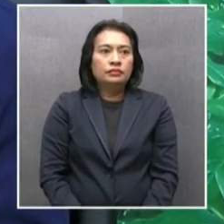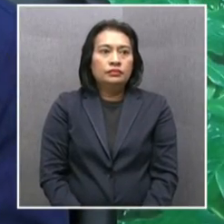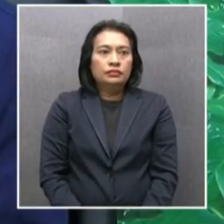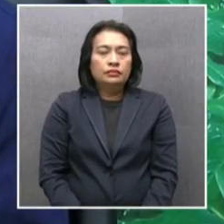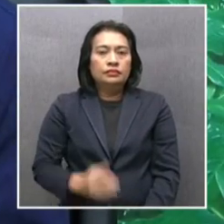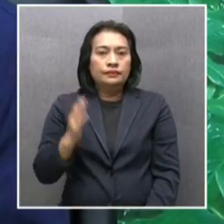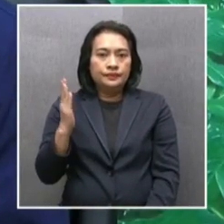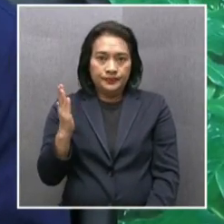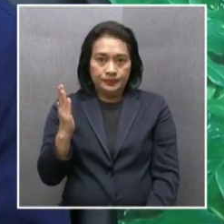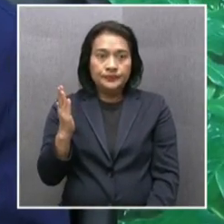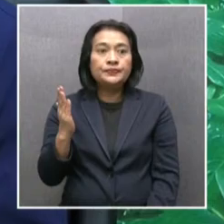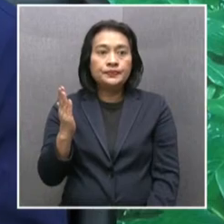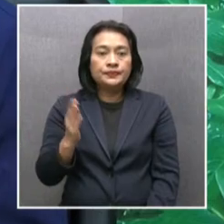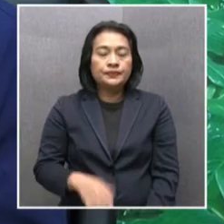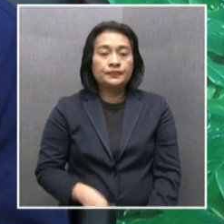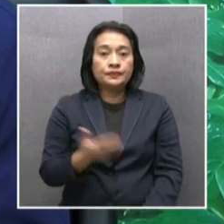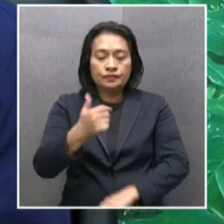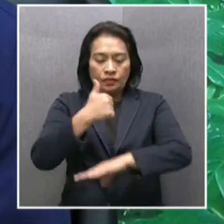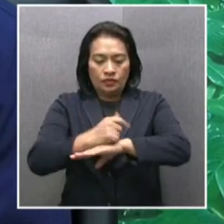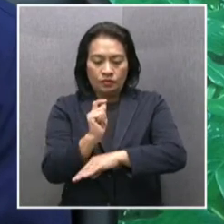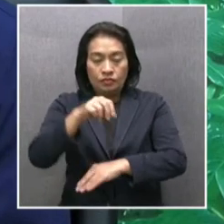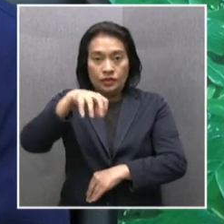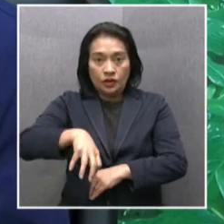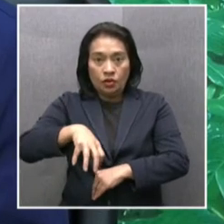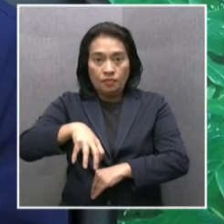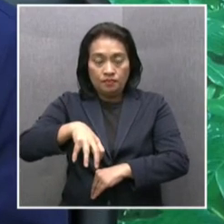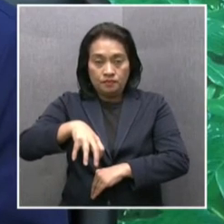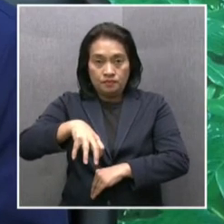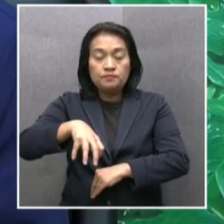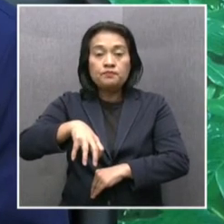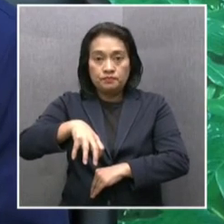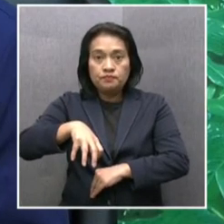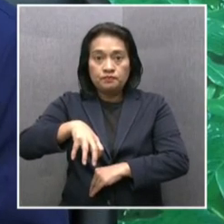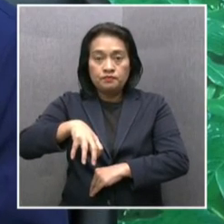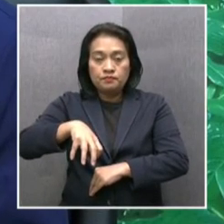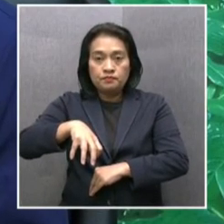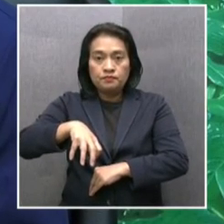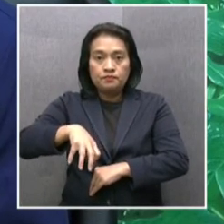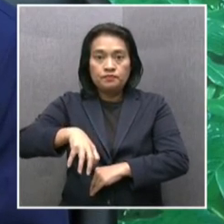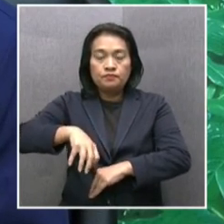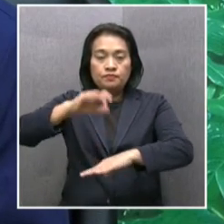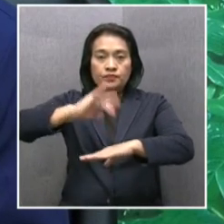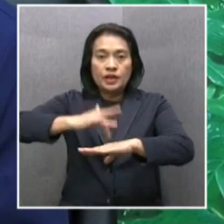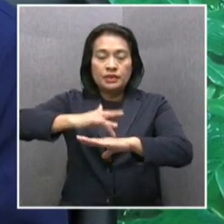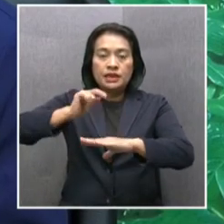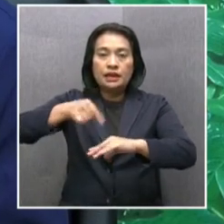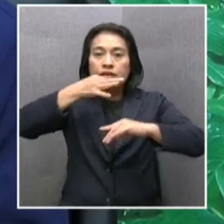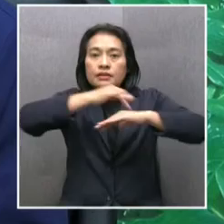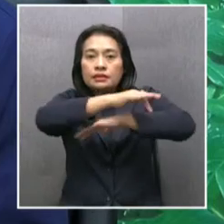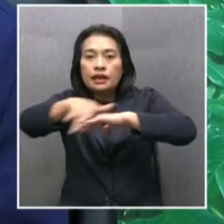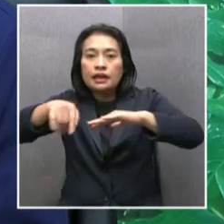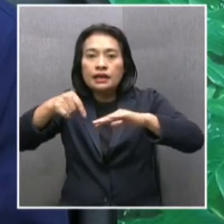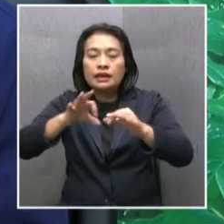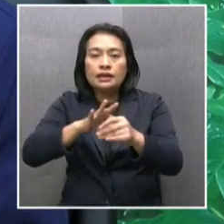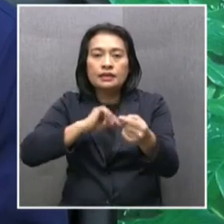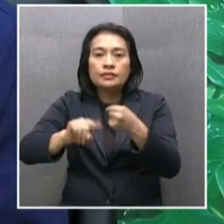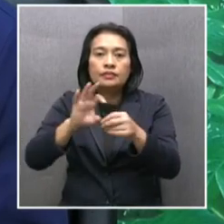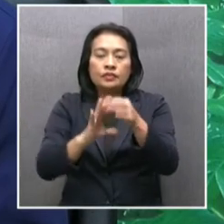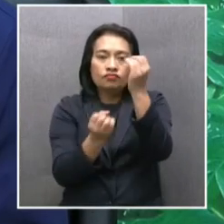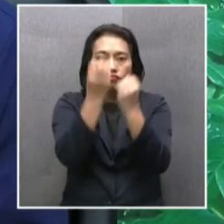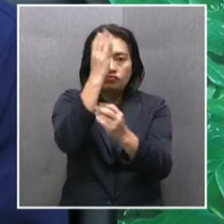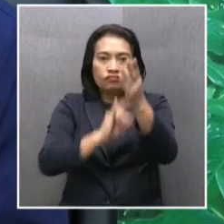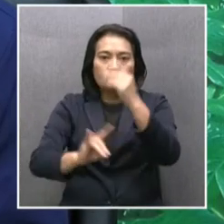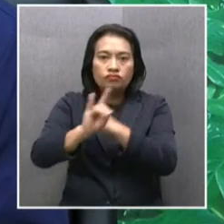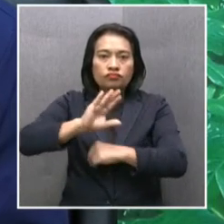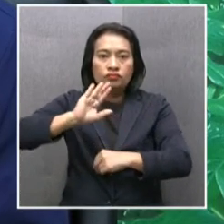นายอรรถพลเจริญชันสาอธิบดีกรมทรัพยากรทางทะเลและชายฝั่งรักษาราชการแทนอธิบดีกรมอุทยานแห่งชาติสัตว์ป่าและพันธุ์พื